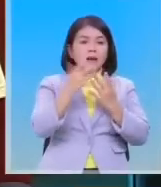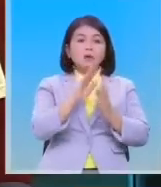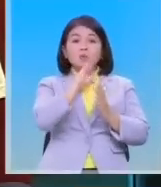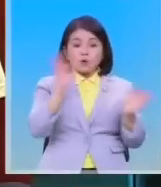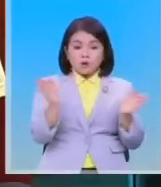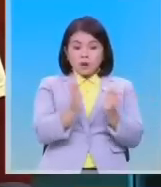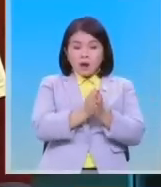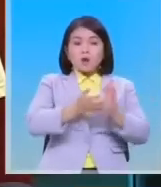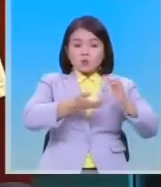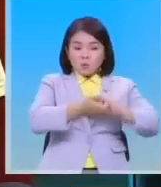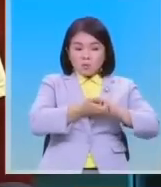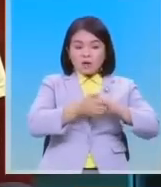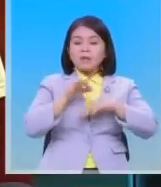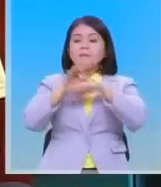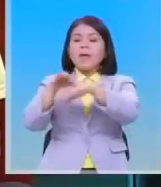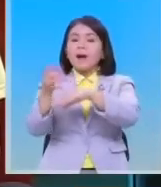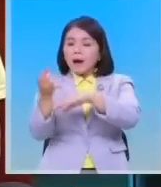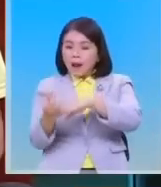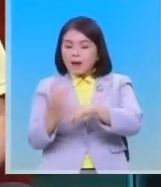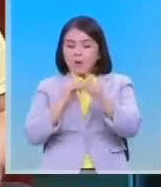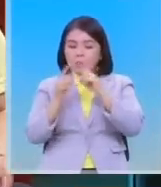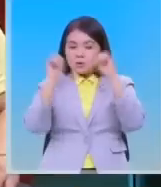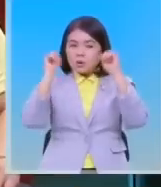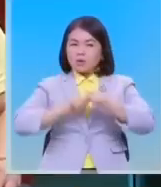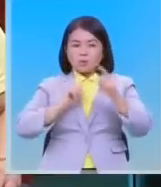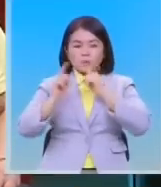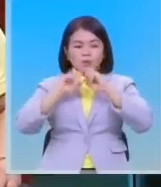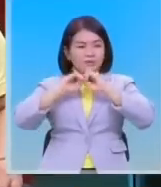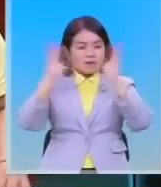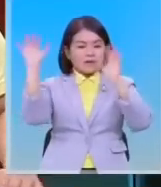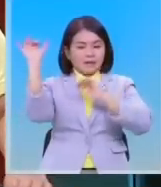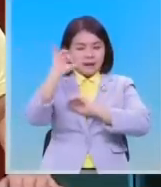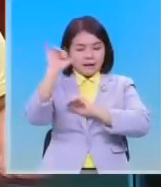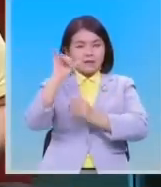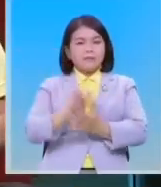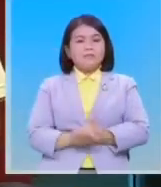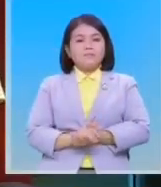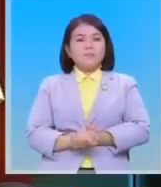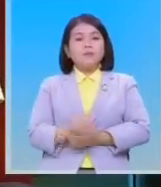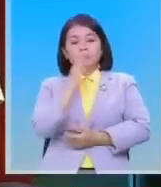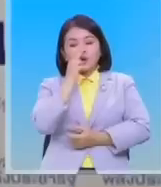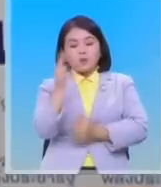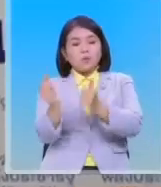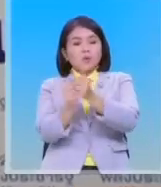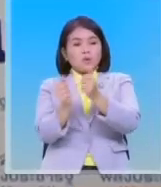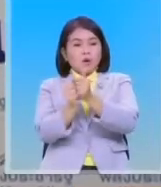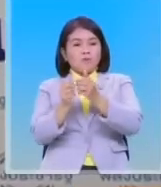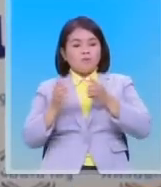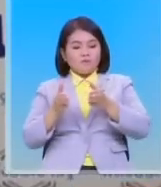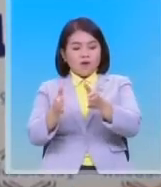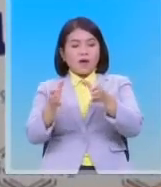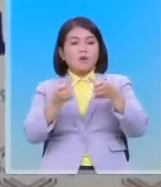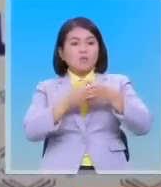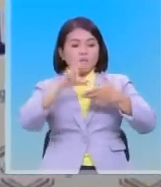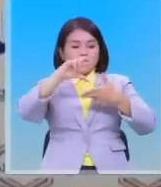อันนี้ยังไม่ได้มีการเจรจาแต่อย่างใด ยังไม่ตกลงอะไรกันชัดเจน ใช่ค่ะเดี๋ยวไปดูการมุมมองนี้มาจากทางด้านรองโฆษกของพรรคพลังประช